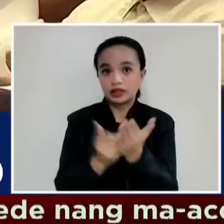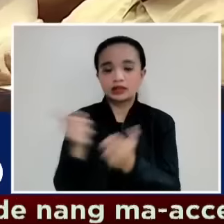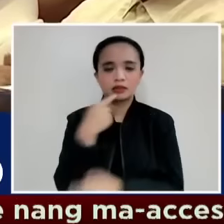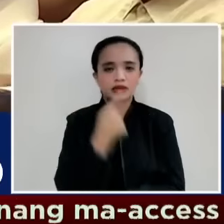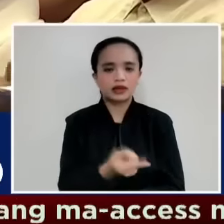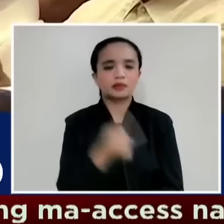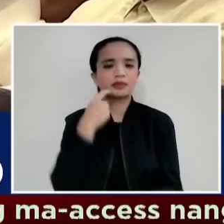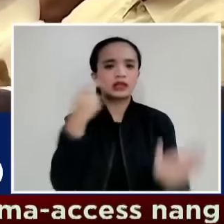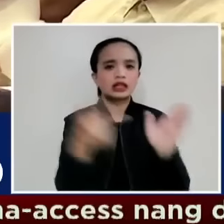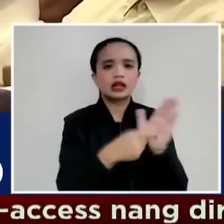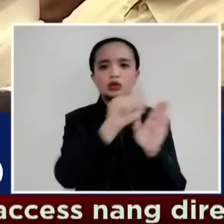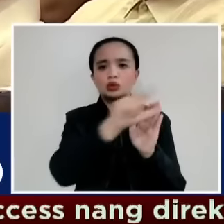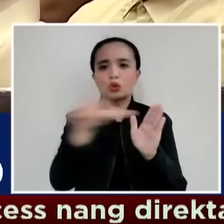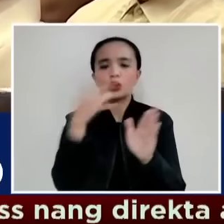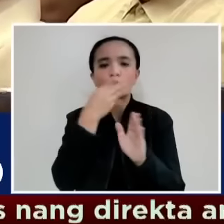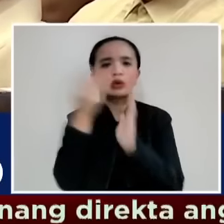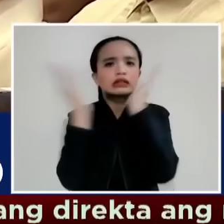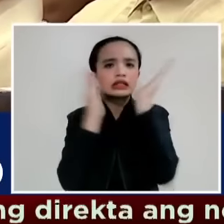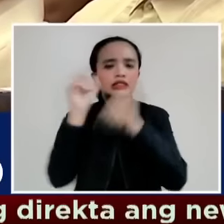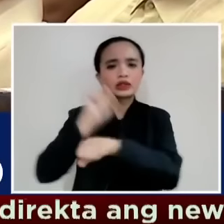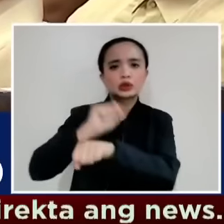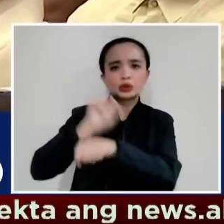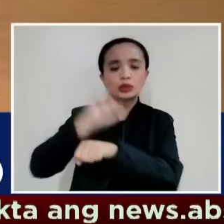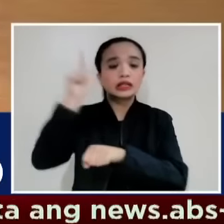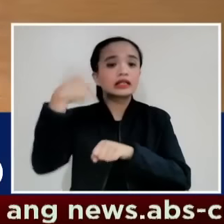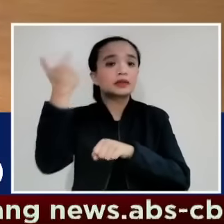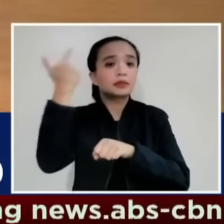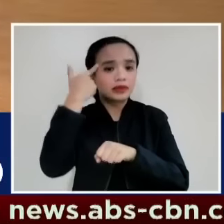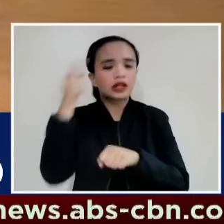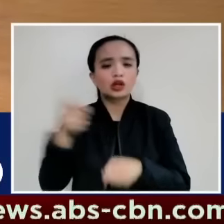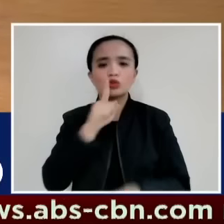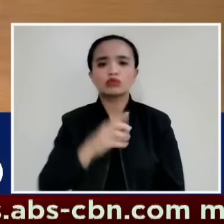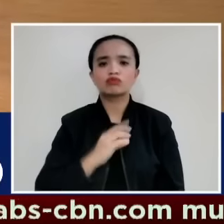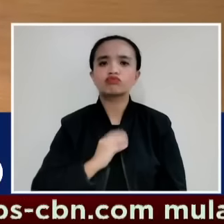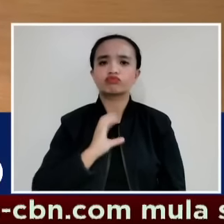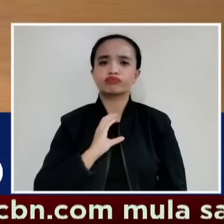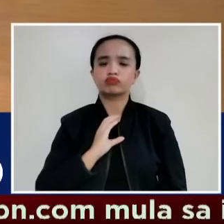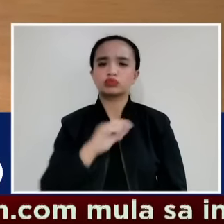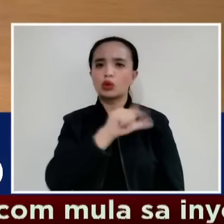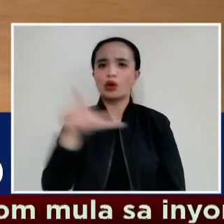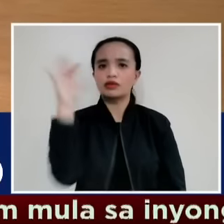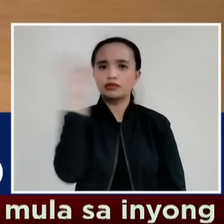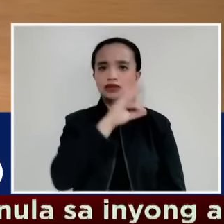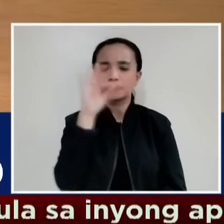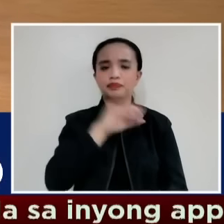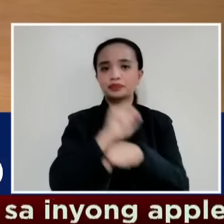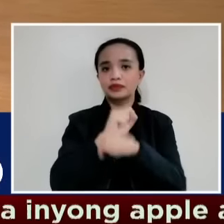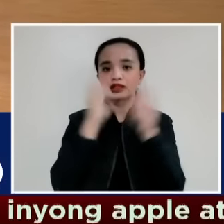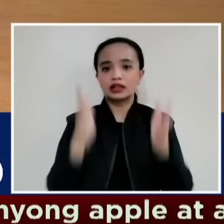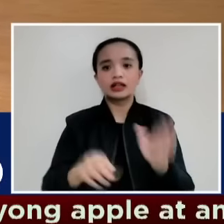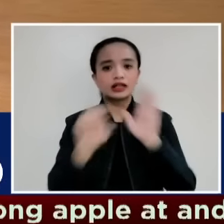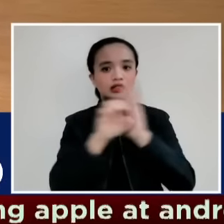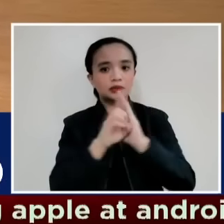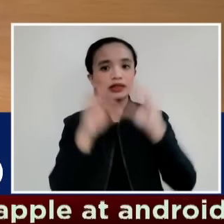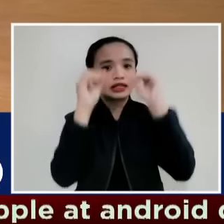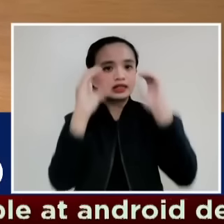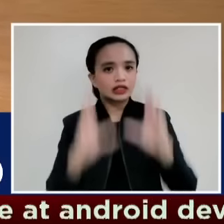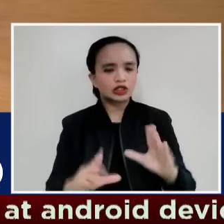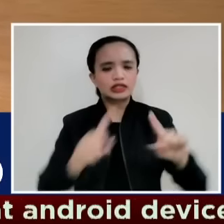ng mga nagsisilbi sa gobyerno at aniya kumpiyansa siya sa manggagawang Pilipino, tulad ng mga guro, health workers at iba